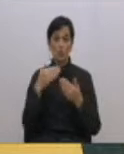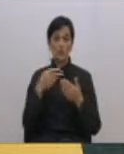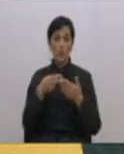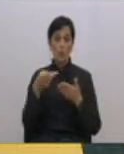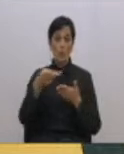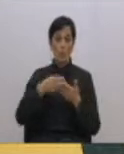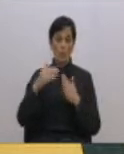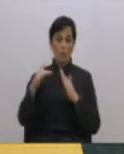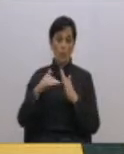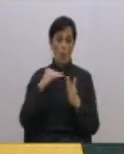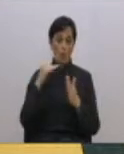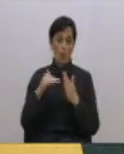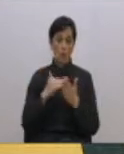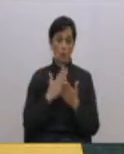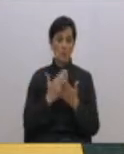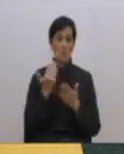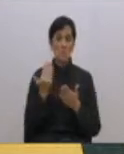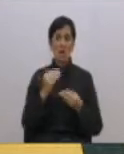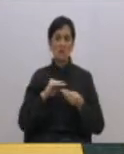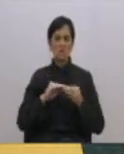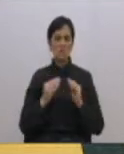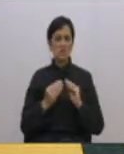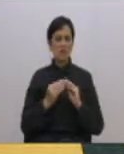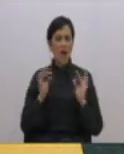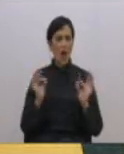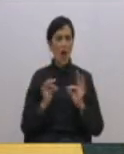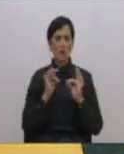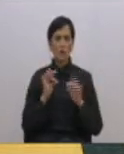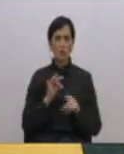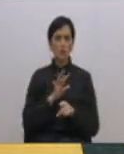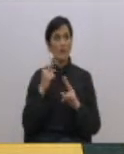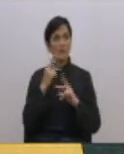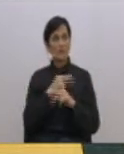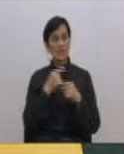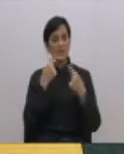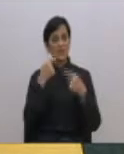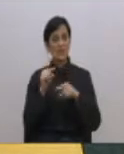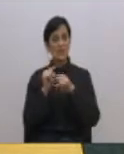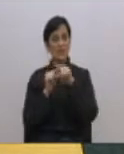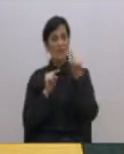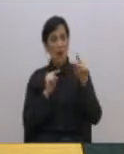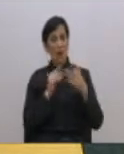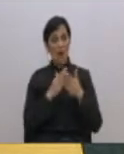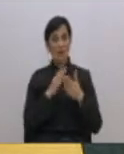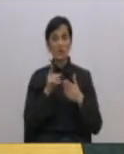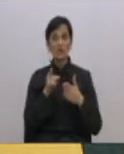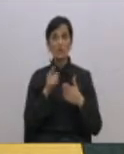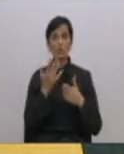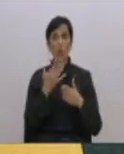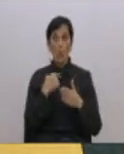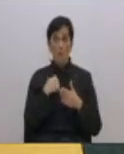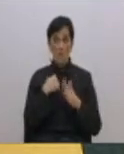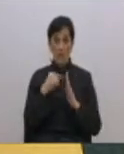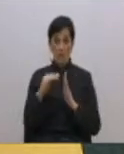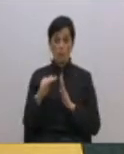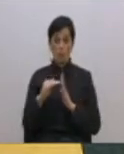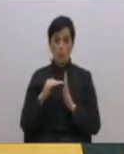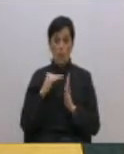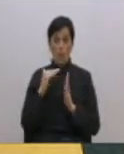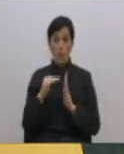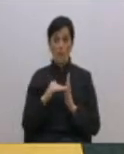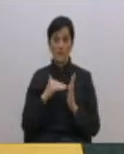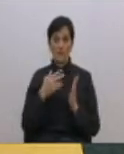ჩემთან, მათ პრეტენზია არასდროს არ ქონიათ. შეიძლება ეს სტეფანოს იმ დაწესებულებიდან, რომლიდანაც მე მომივიდა,